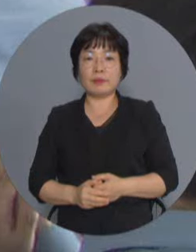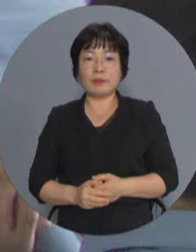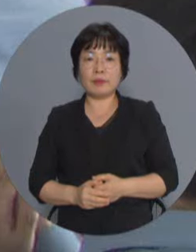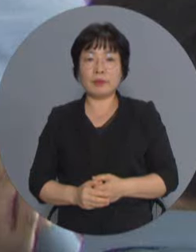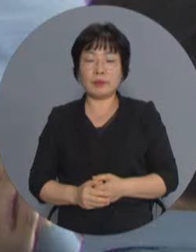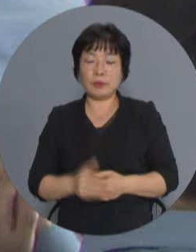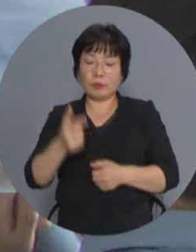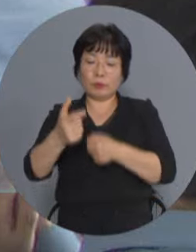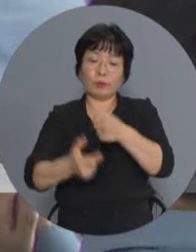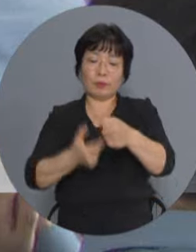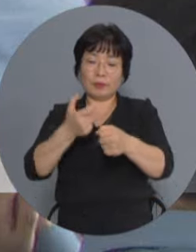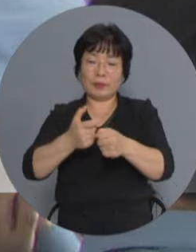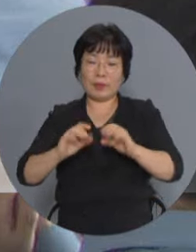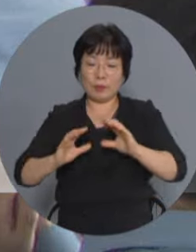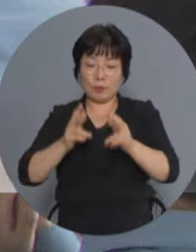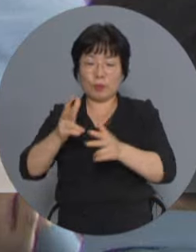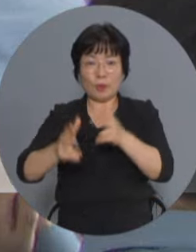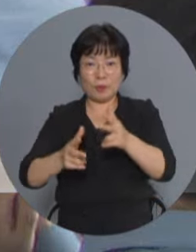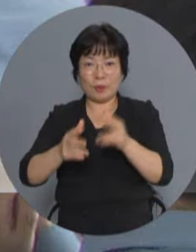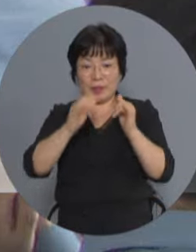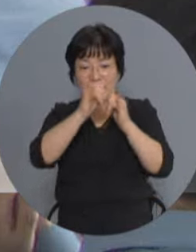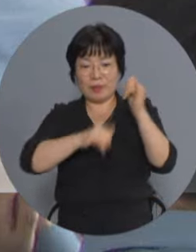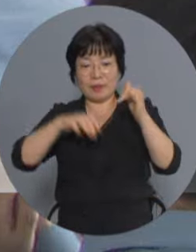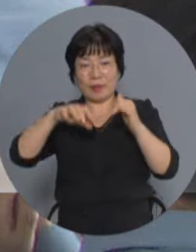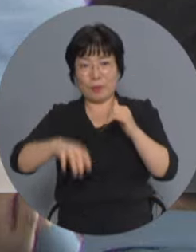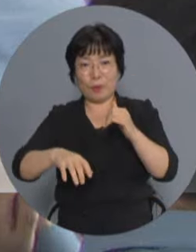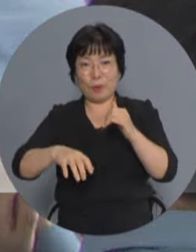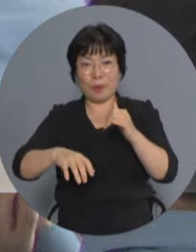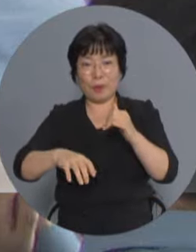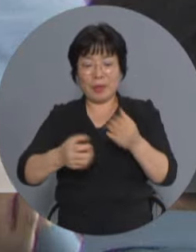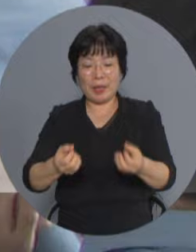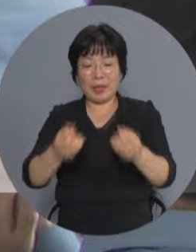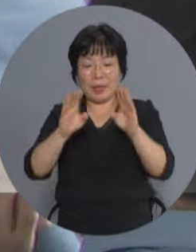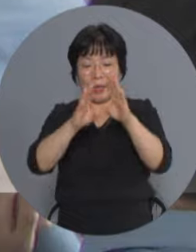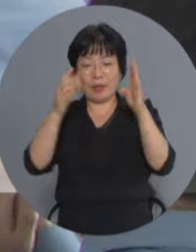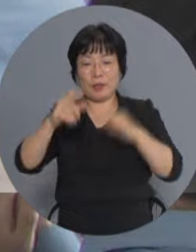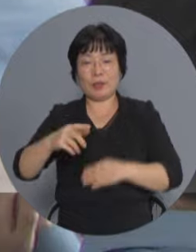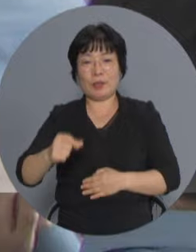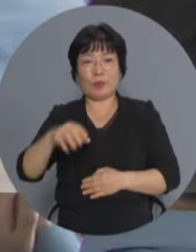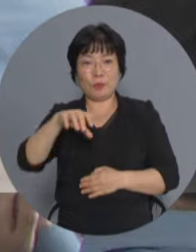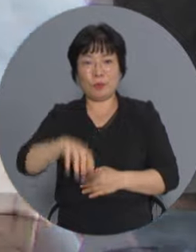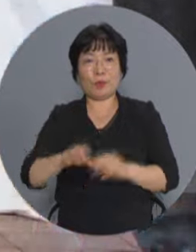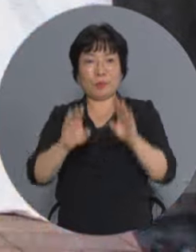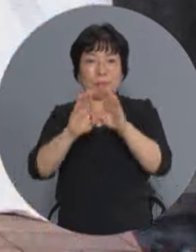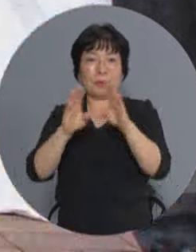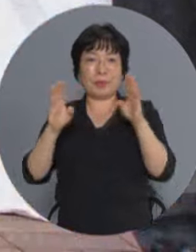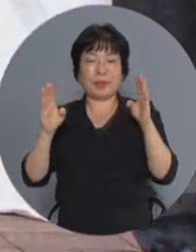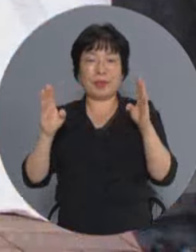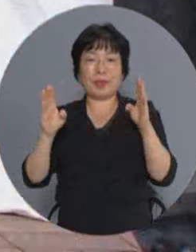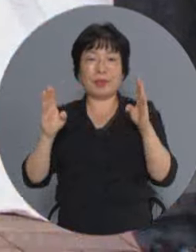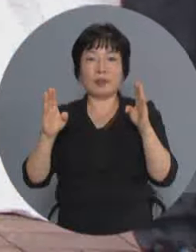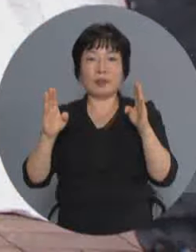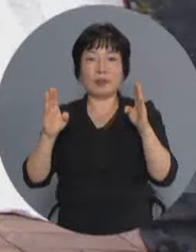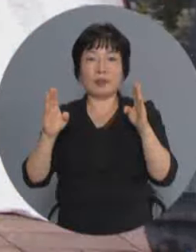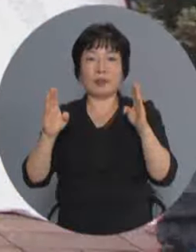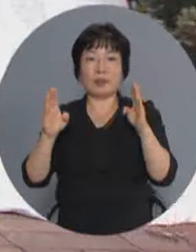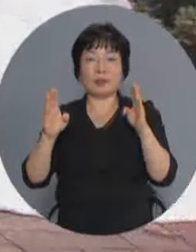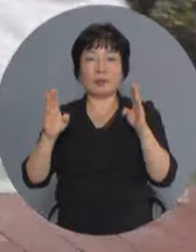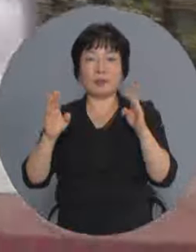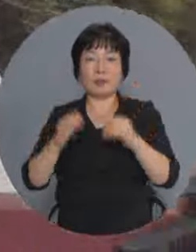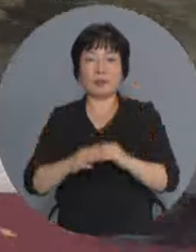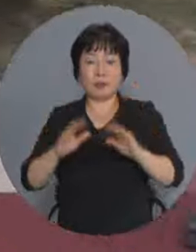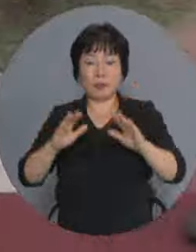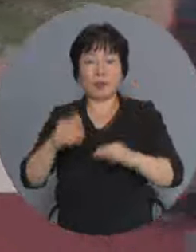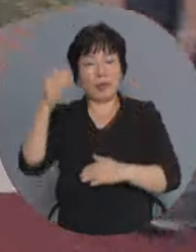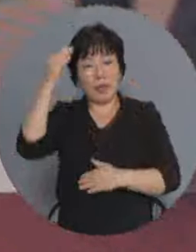60주년을 맞은 국내 산업 단지의 역사를 기념하기 위한 행사가 지에스칼텍스 여수 공장에서 마련됐습니다